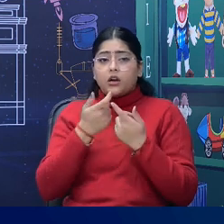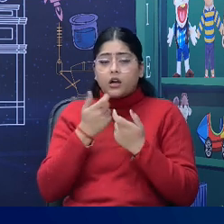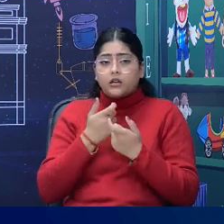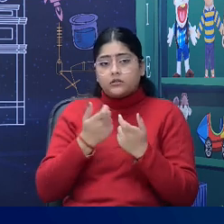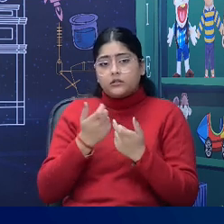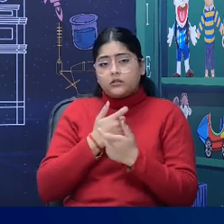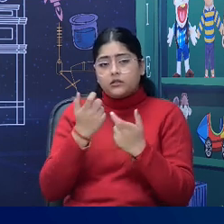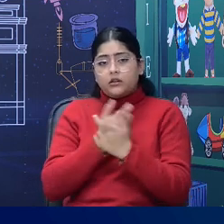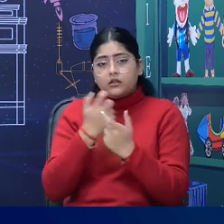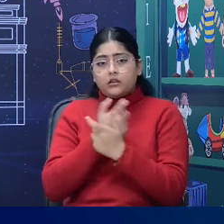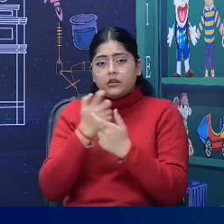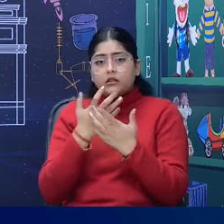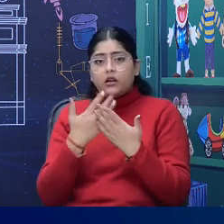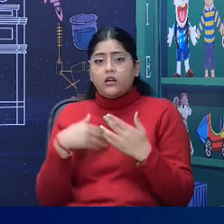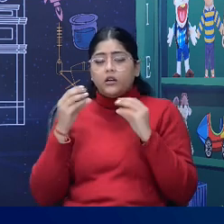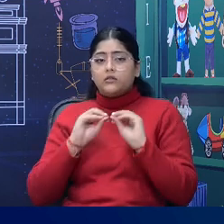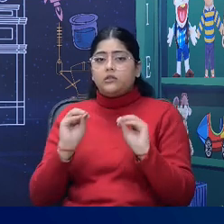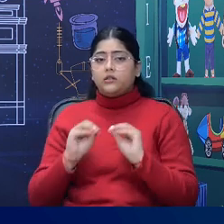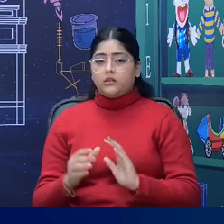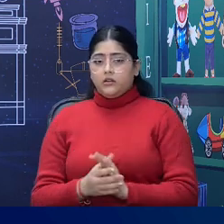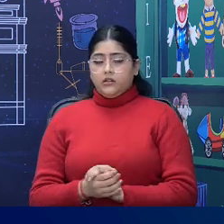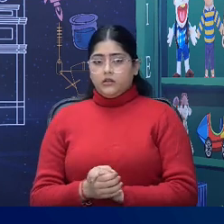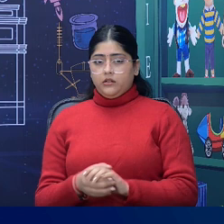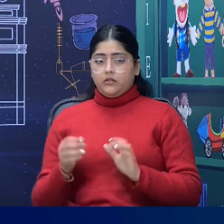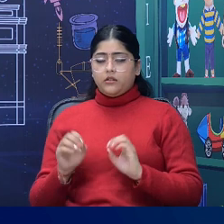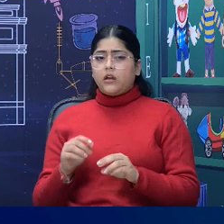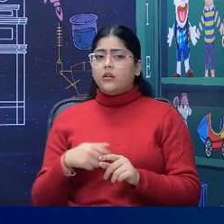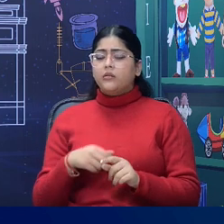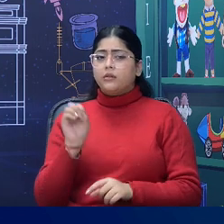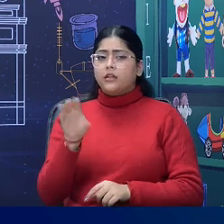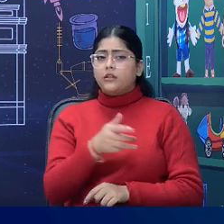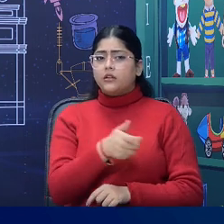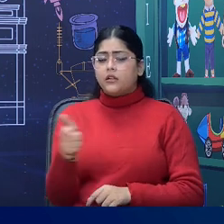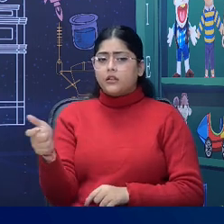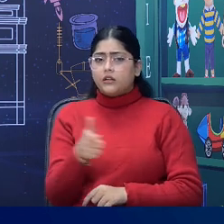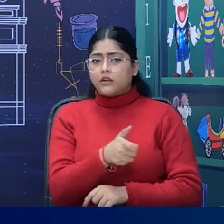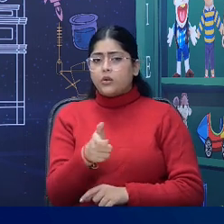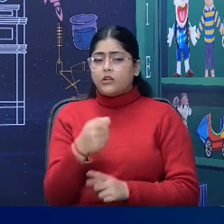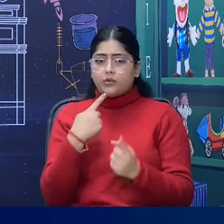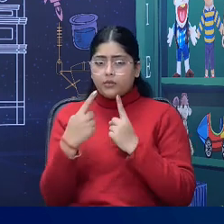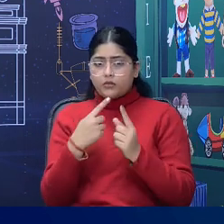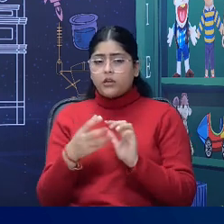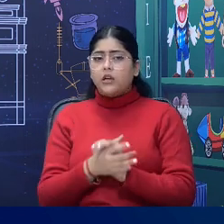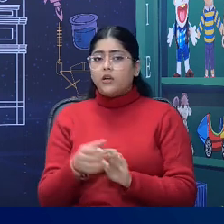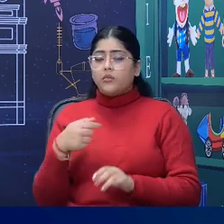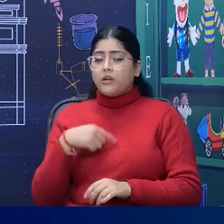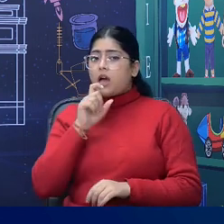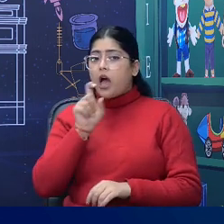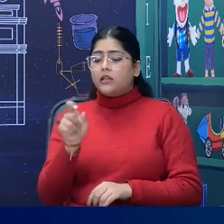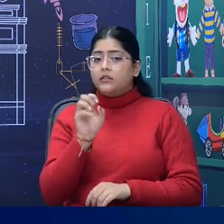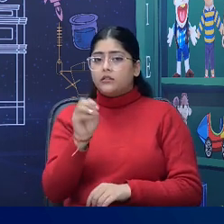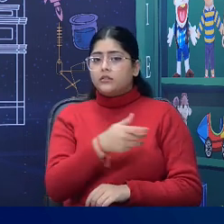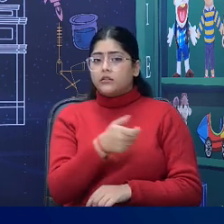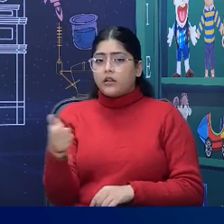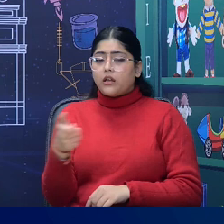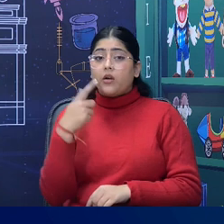ना यह विध्या सिखाई जा रही है और यहां सर क्योंकि टॉर्च की बात हो रही है और टॉर्च की महत्वता पर थोड़ा सा प्रकाश डालना चाहे आपसे